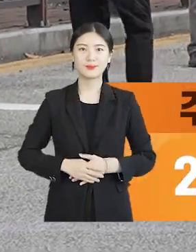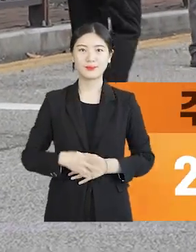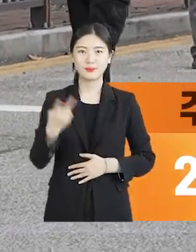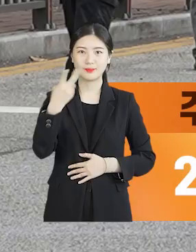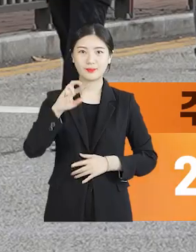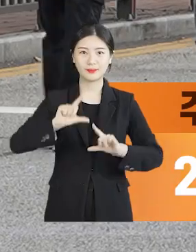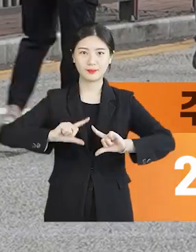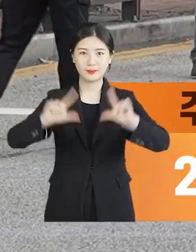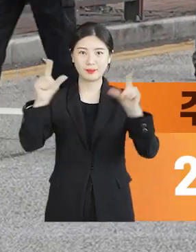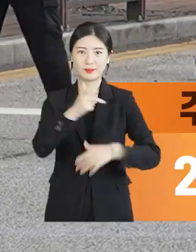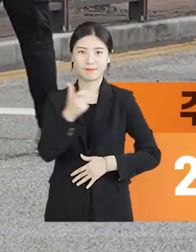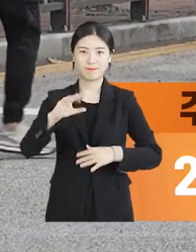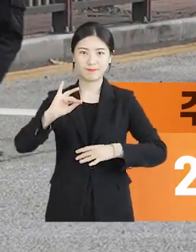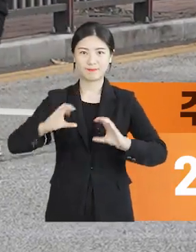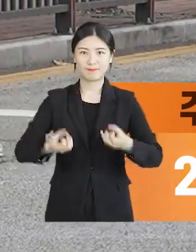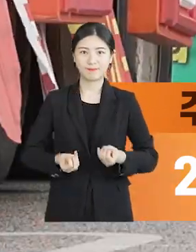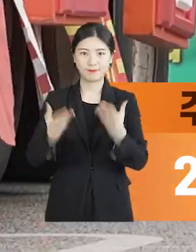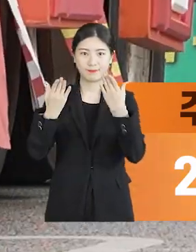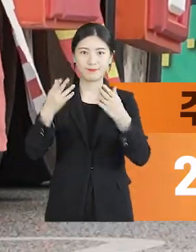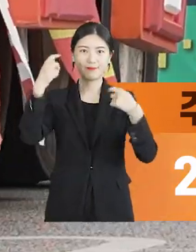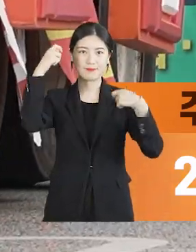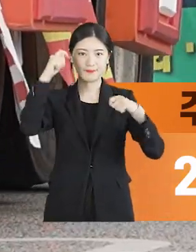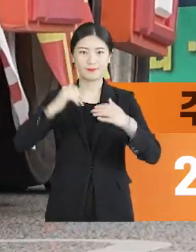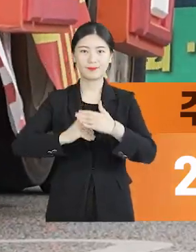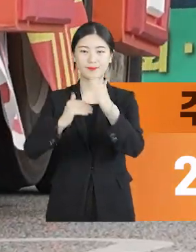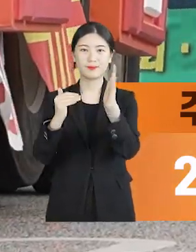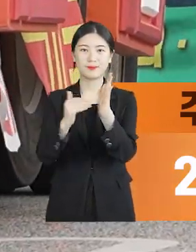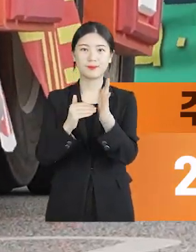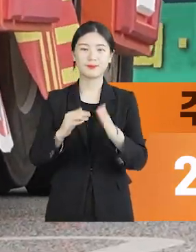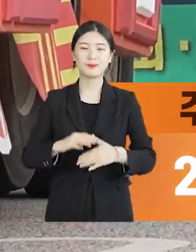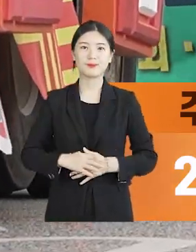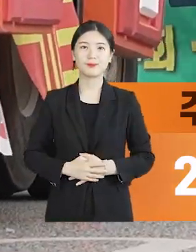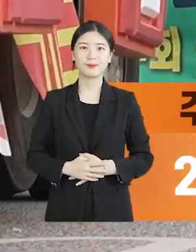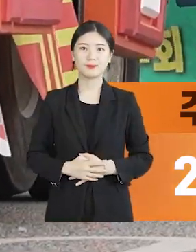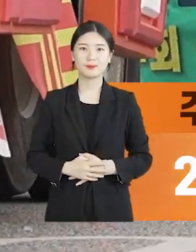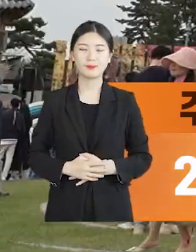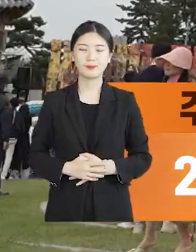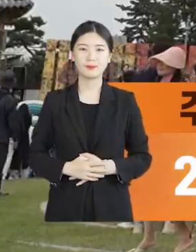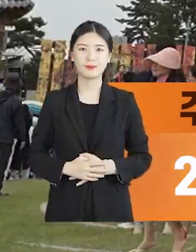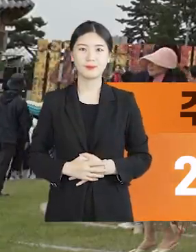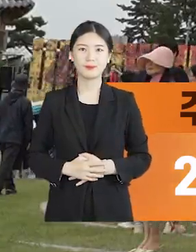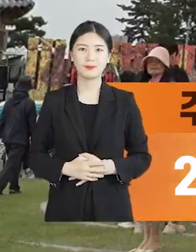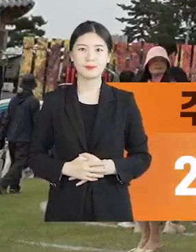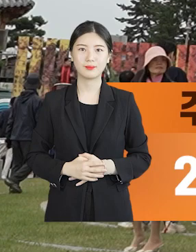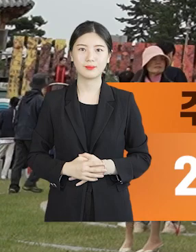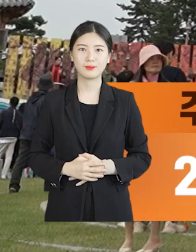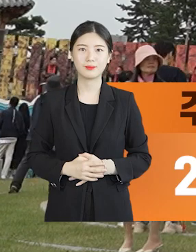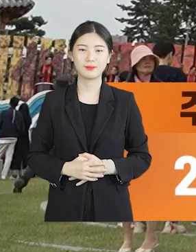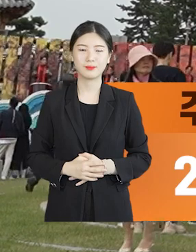주요 뉴스입니다. 2023 대백제전 웅진성 퍼레이드가 진행됐습니다.